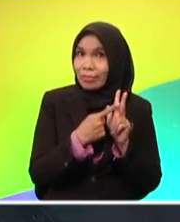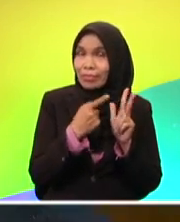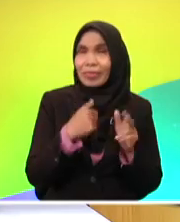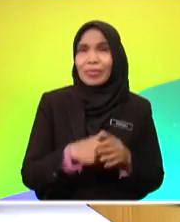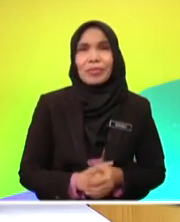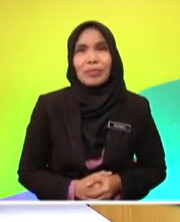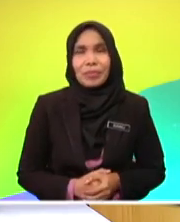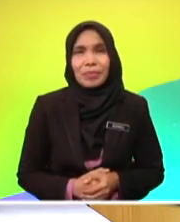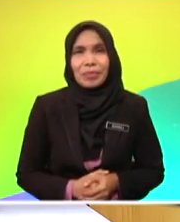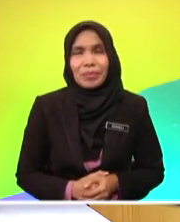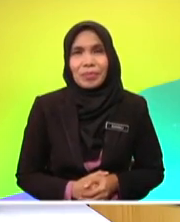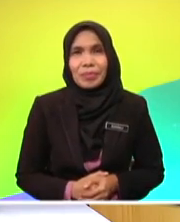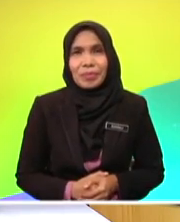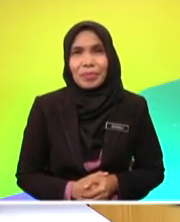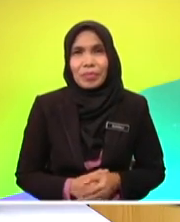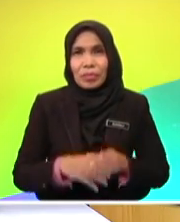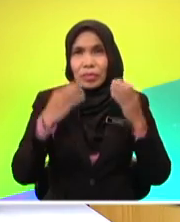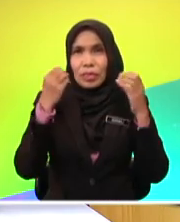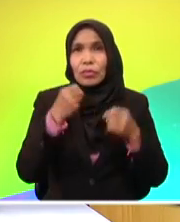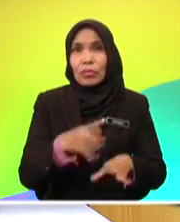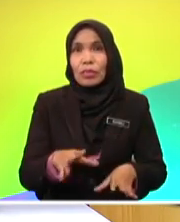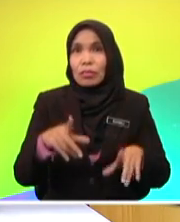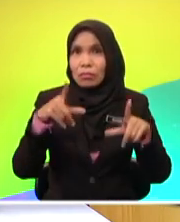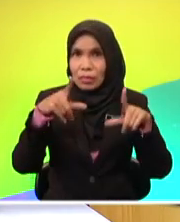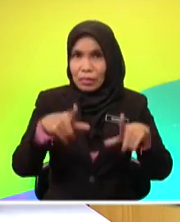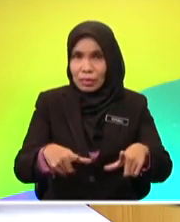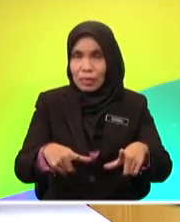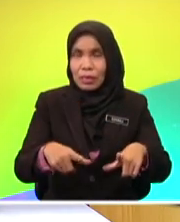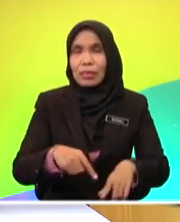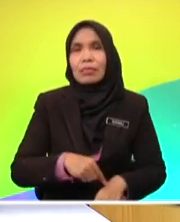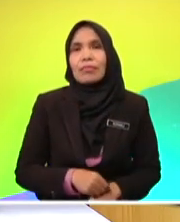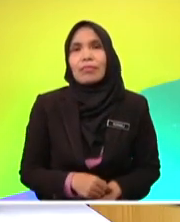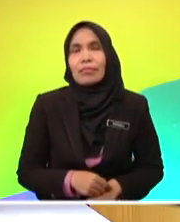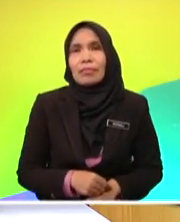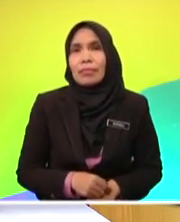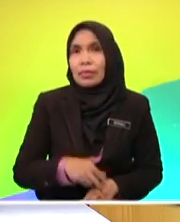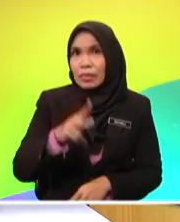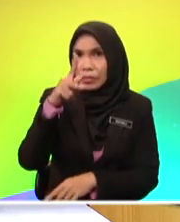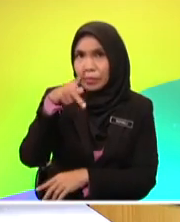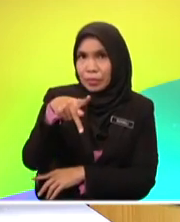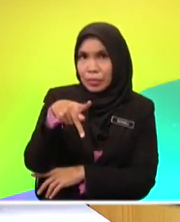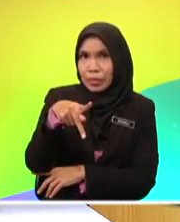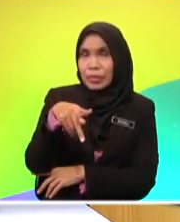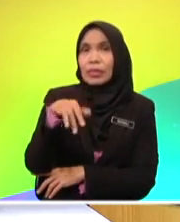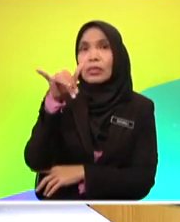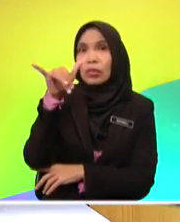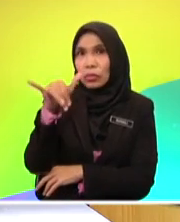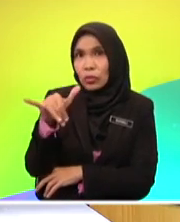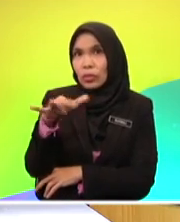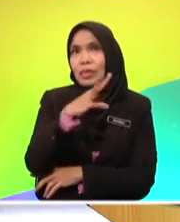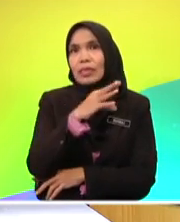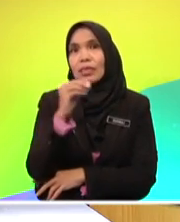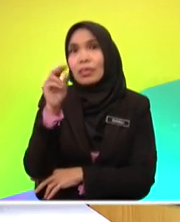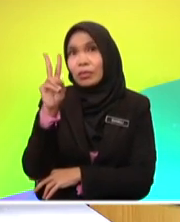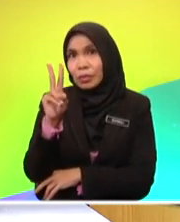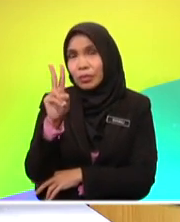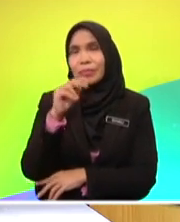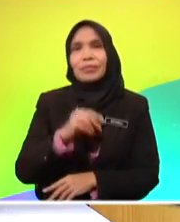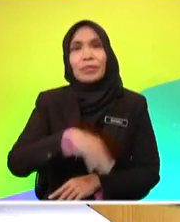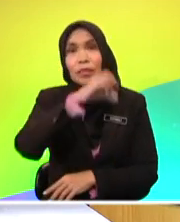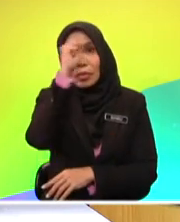huruf kat situ, cikgu dah letak huruf P, huruf Y dan juga U. Okey,